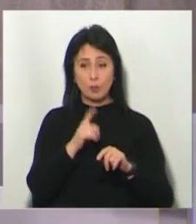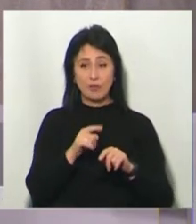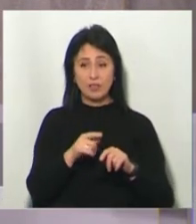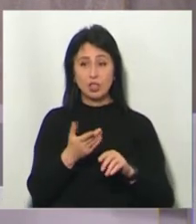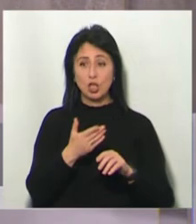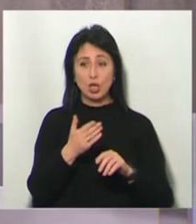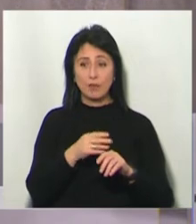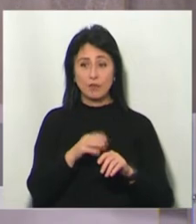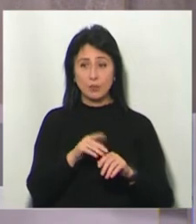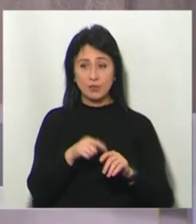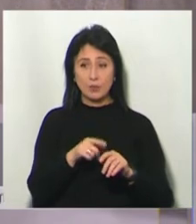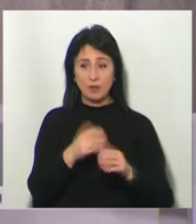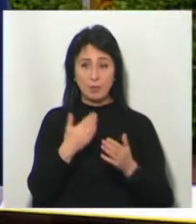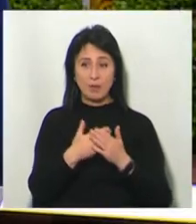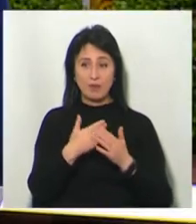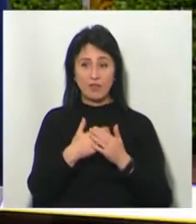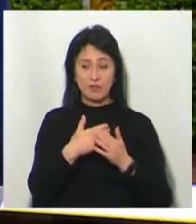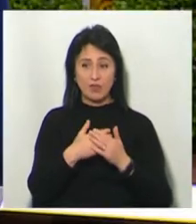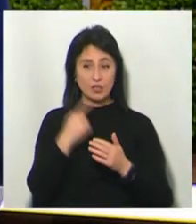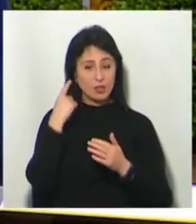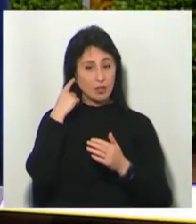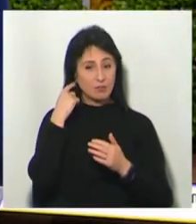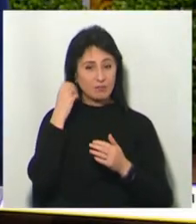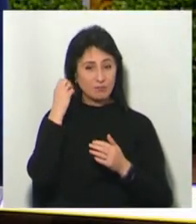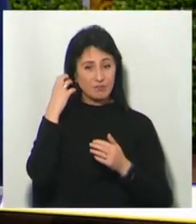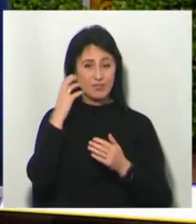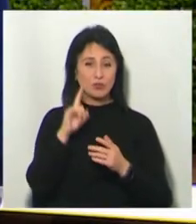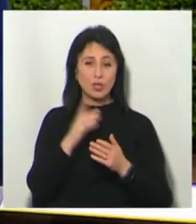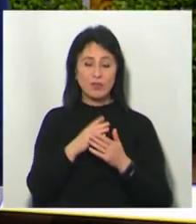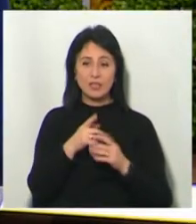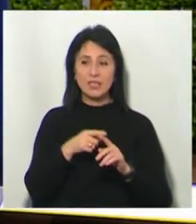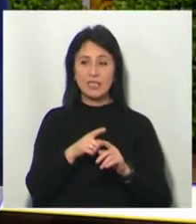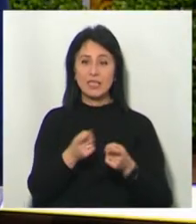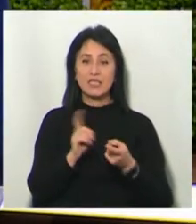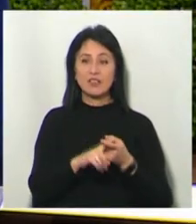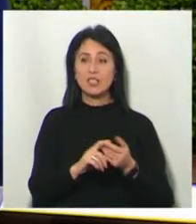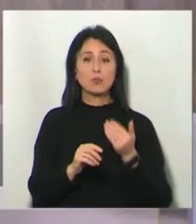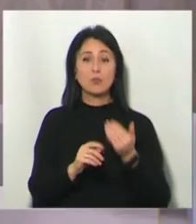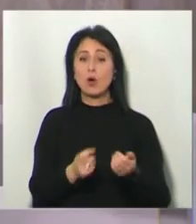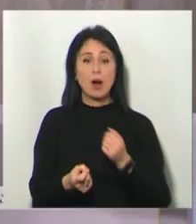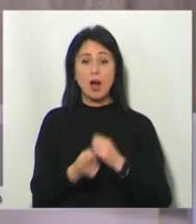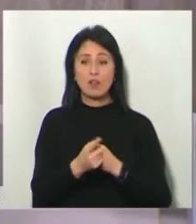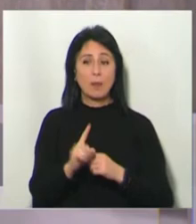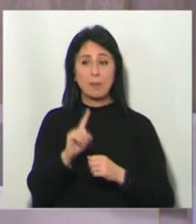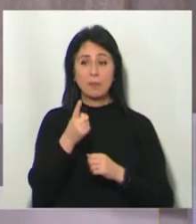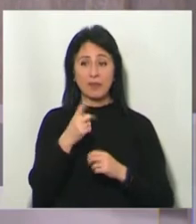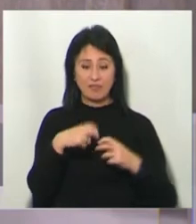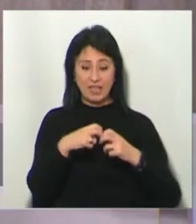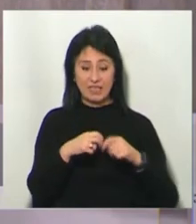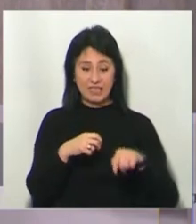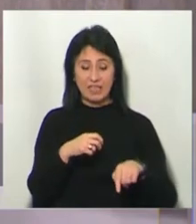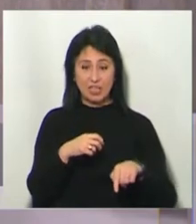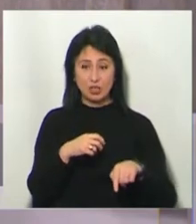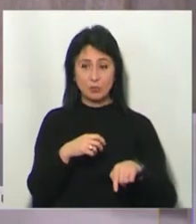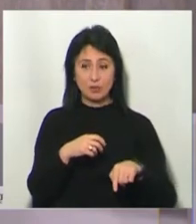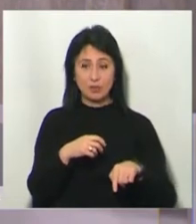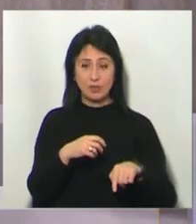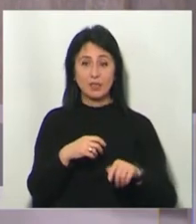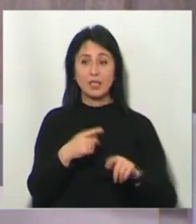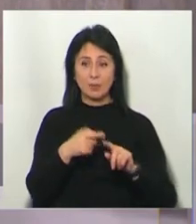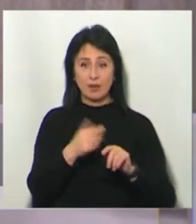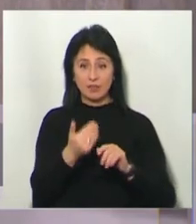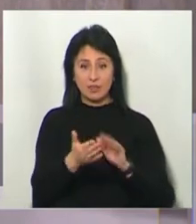მომდინარეობს, რომ ტოფუსები, რომელიც მაგალითად ყურზე გაჩნდა, ვერც კი წარმოუდგენია, რომ ეს დაკავშირებულია პირველი სახსარი, რომ აწუხებს აგერ